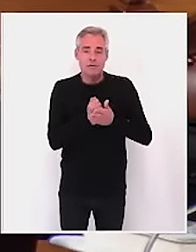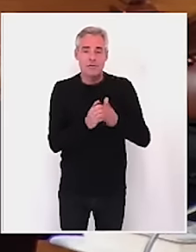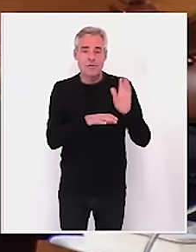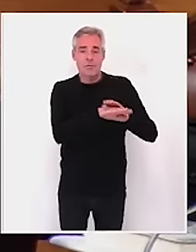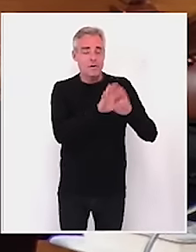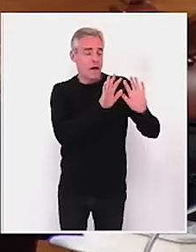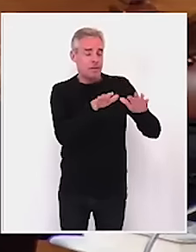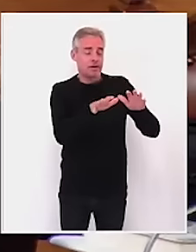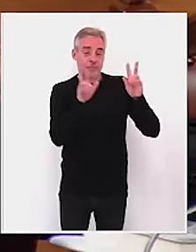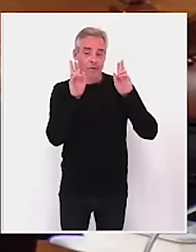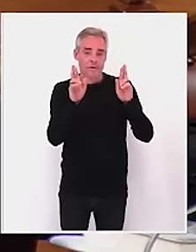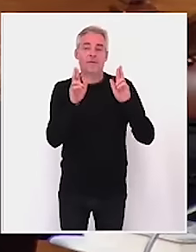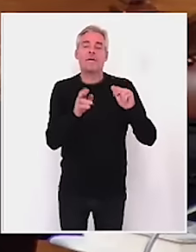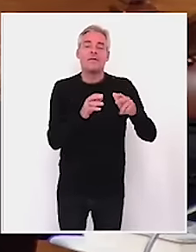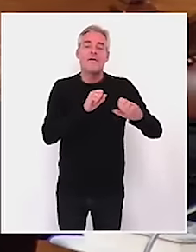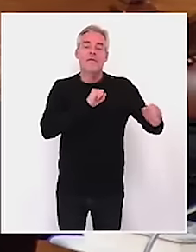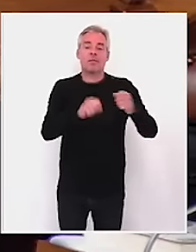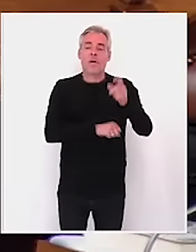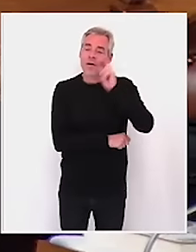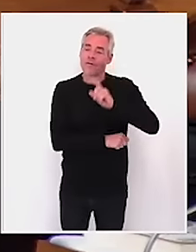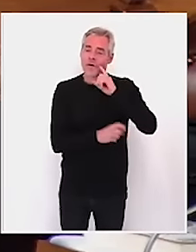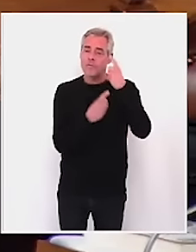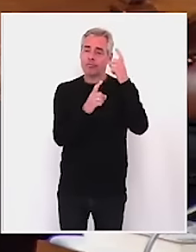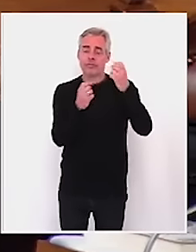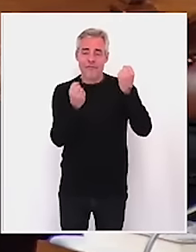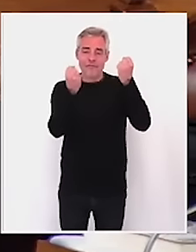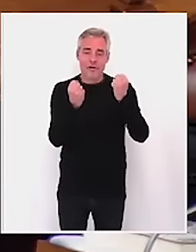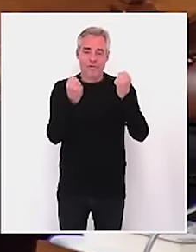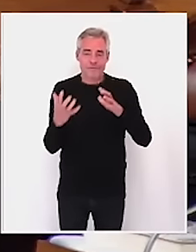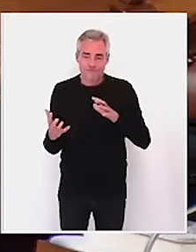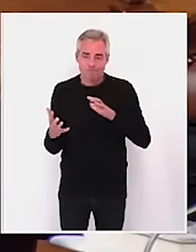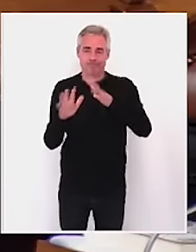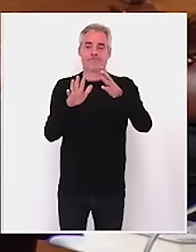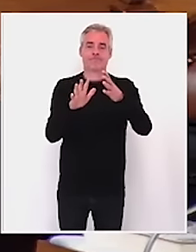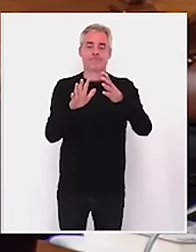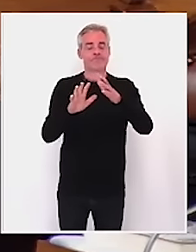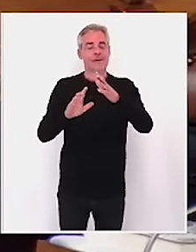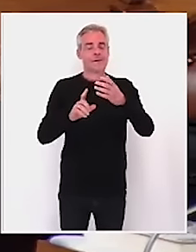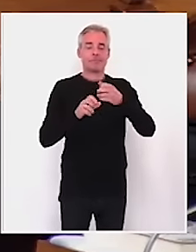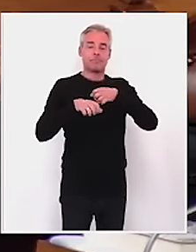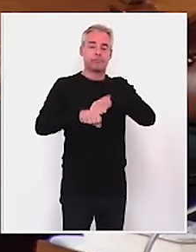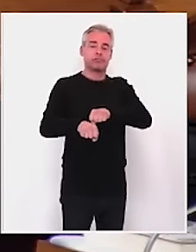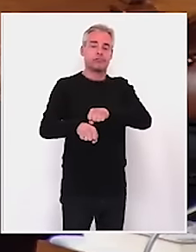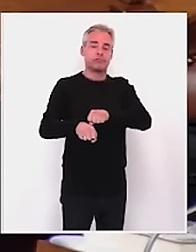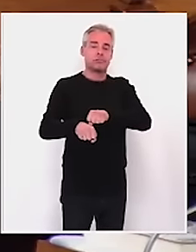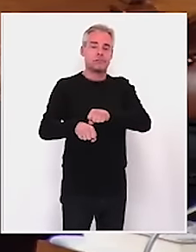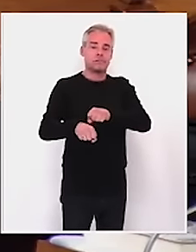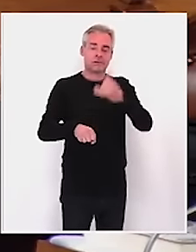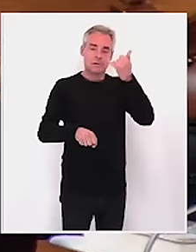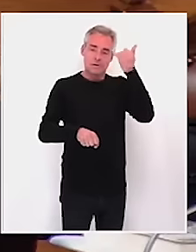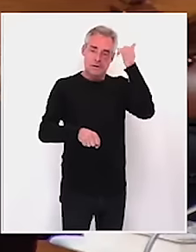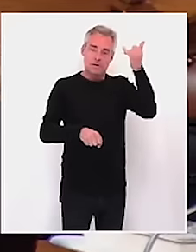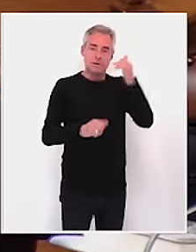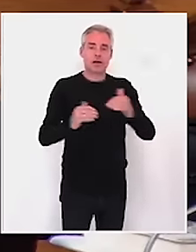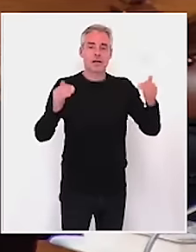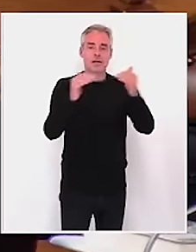manif. Et puis, on espère que le mouvement féministe va trouver de la force et arriver à imposer par le bas une